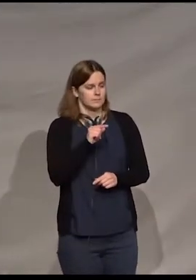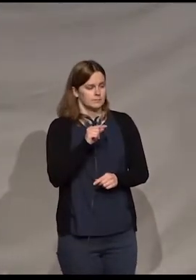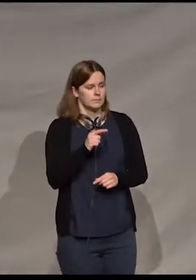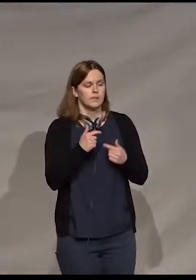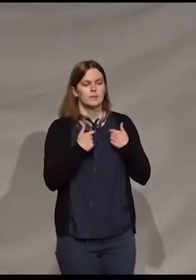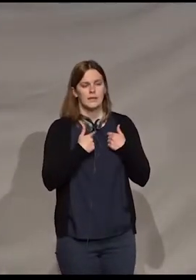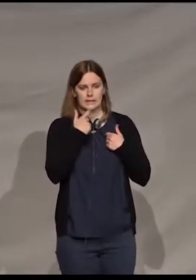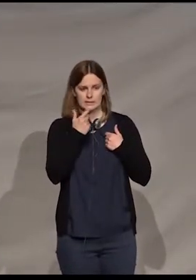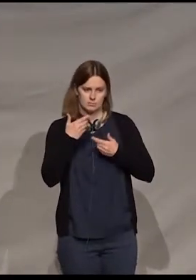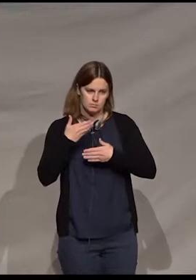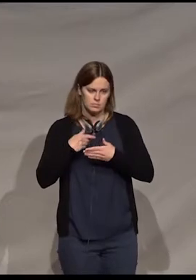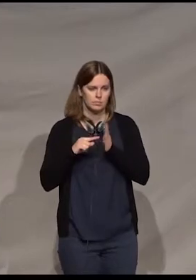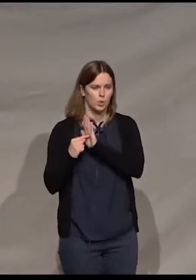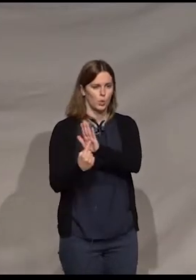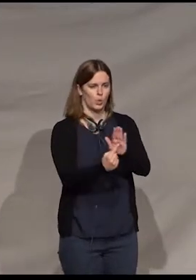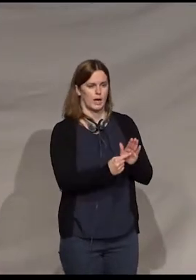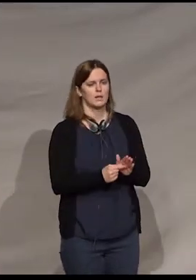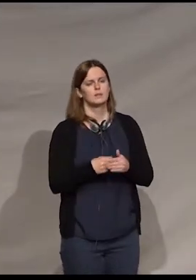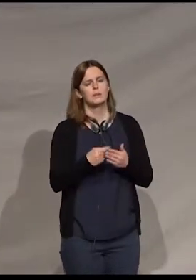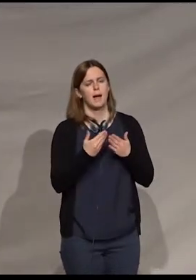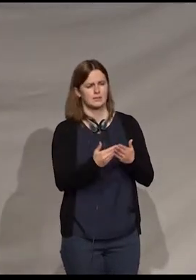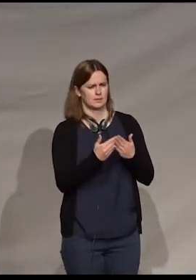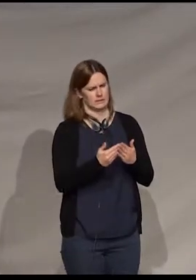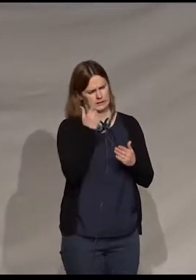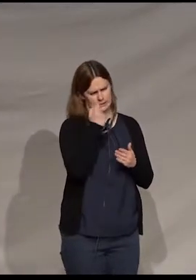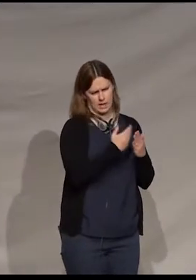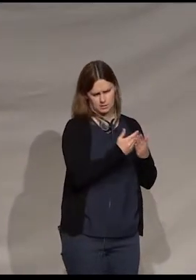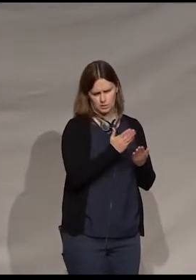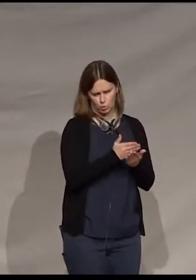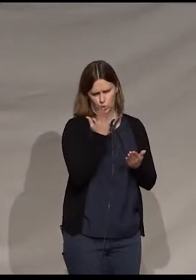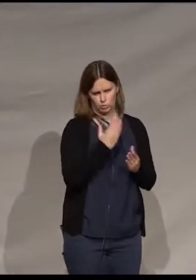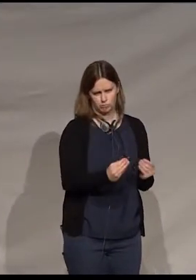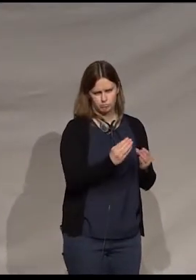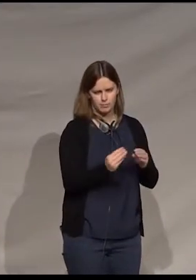vedle těch chytrých asistencí a podobně, máme zde například novinku.